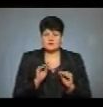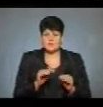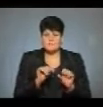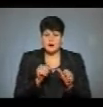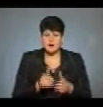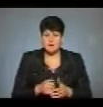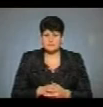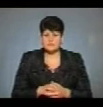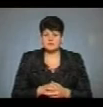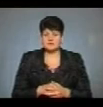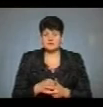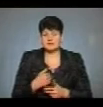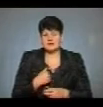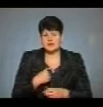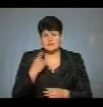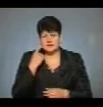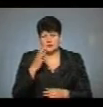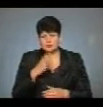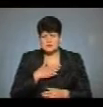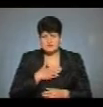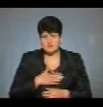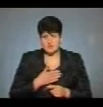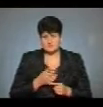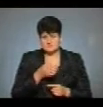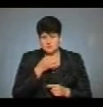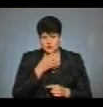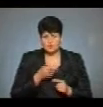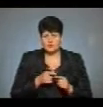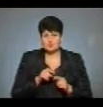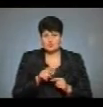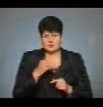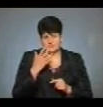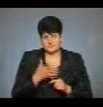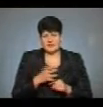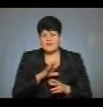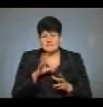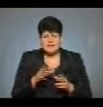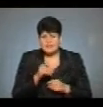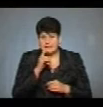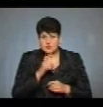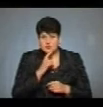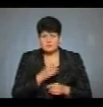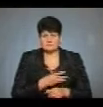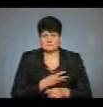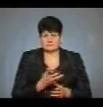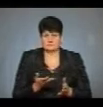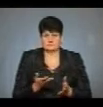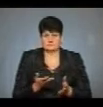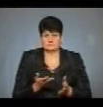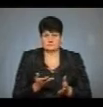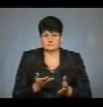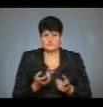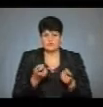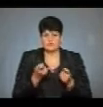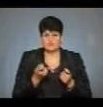пам'ятник. От, я не дуже схвалюю цю, я просто взагалі не розумію мотивації. Ні, ну,